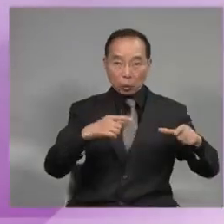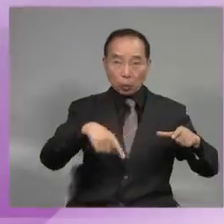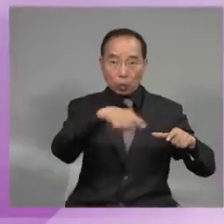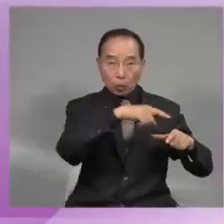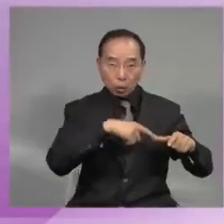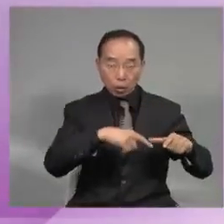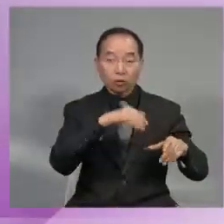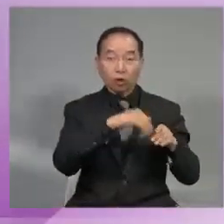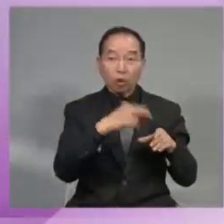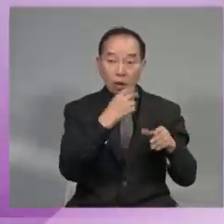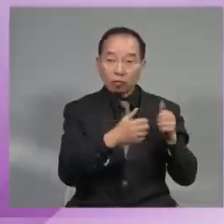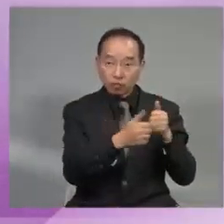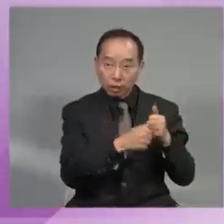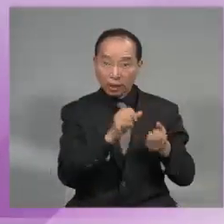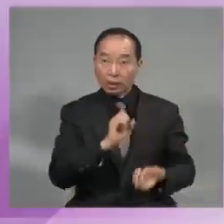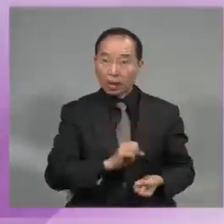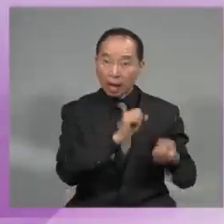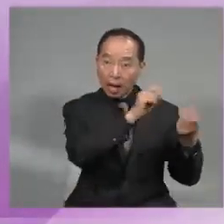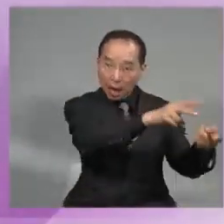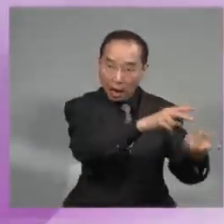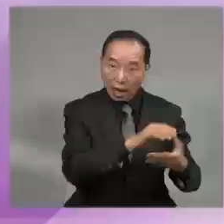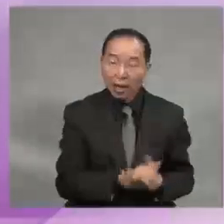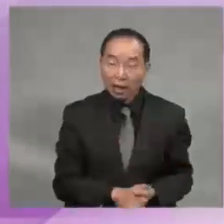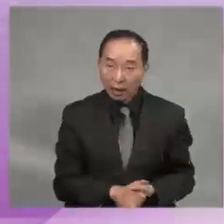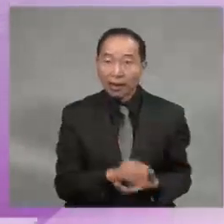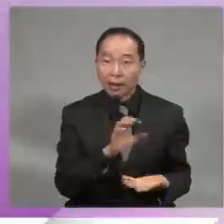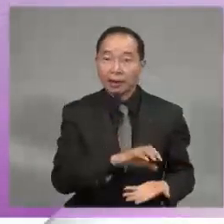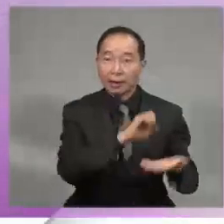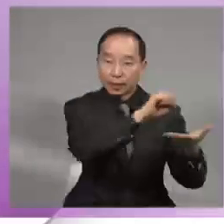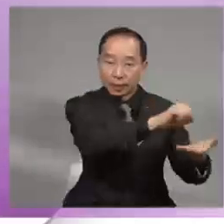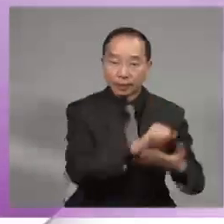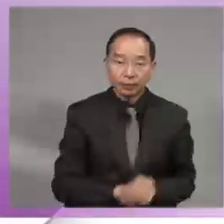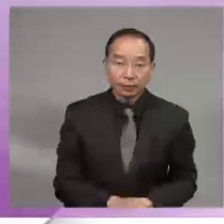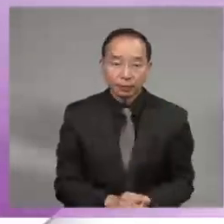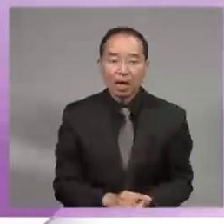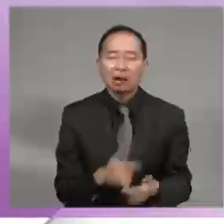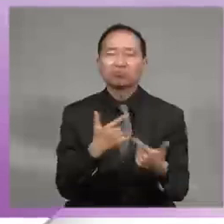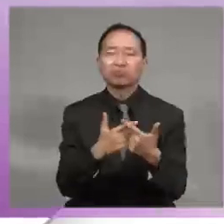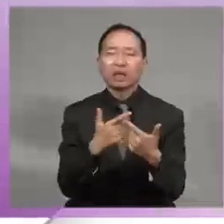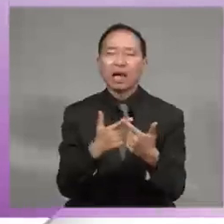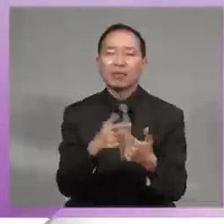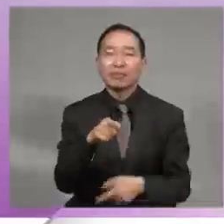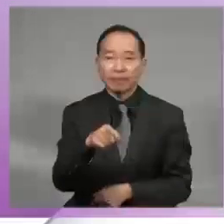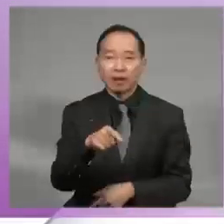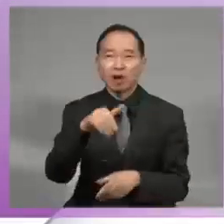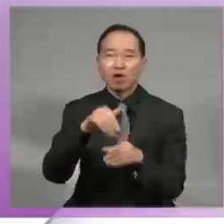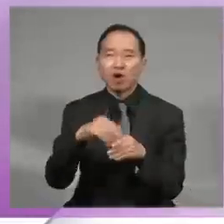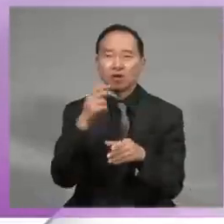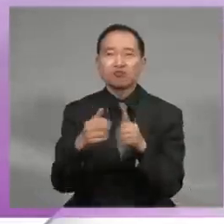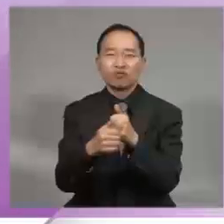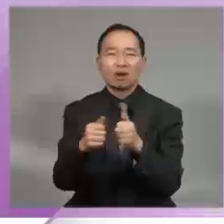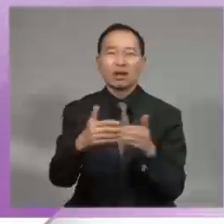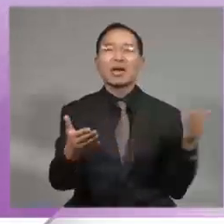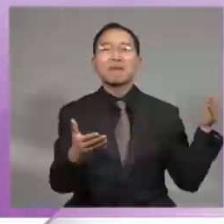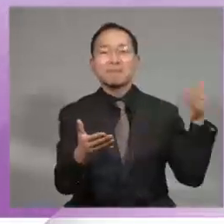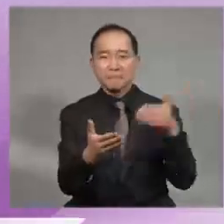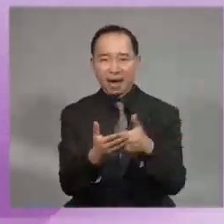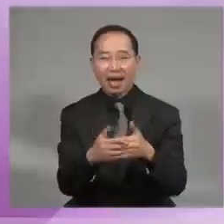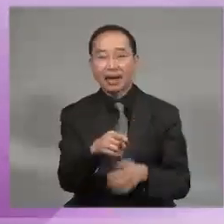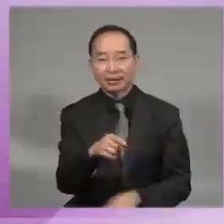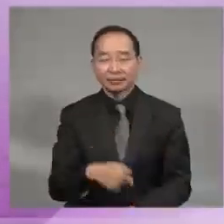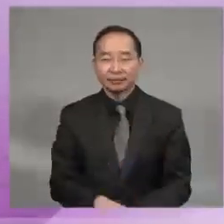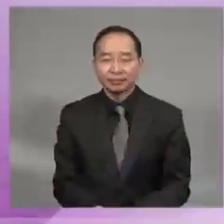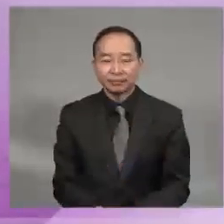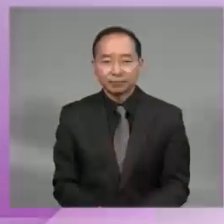부산 네 관내 투표함이 이제 선거관리위원회에 도착을 한 모습입니다. 예.